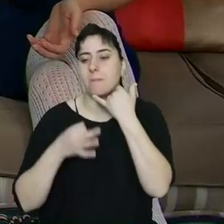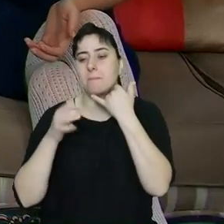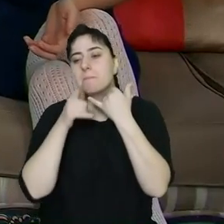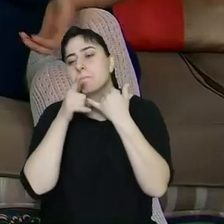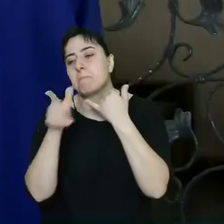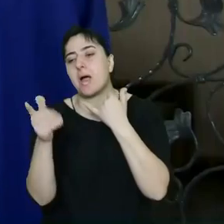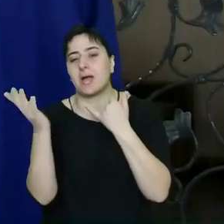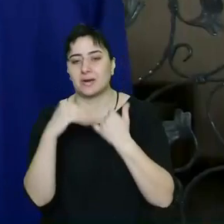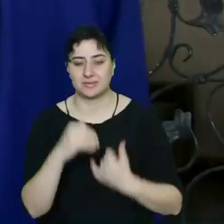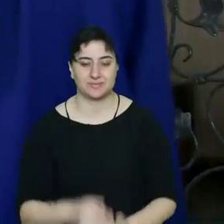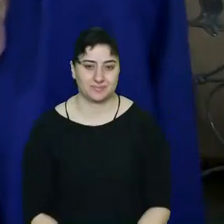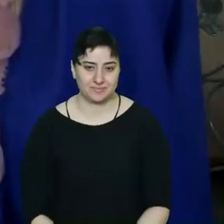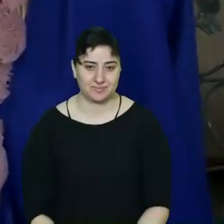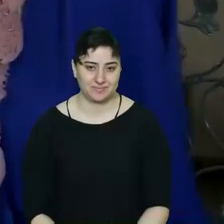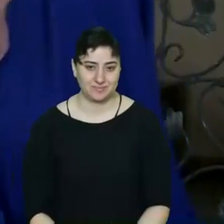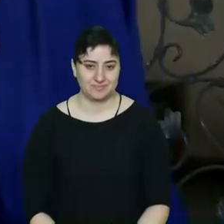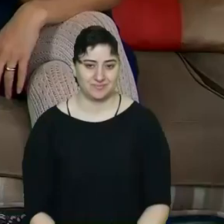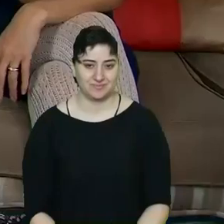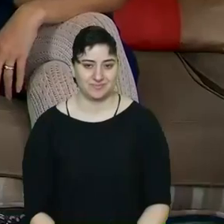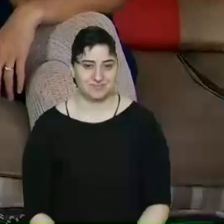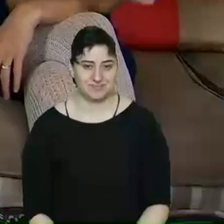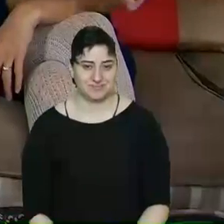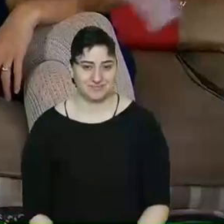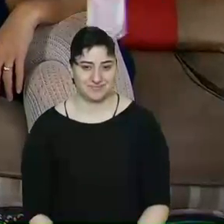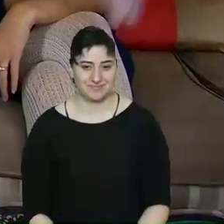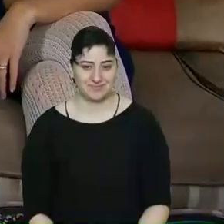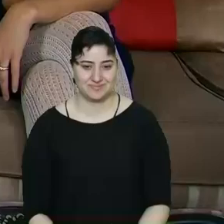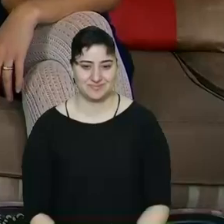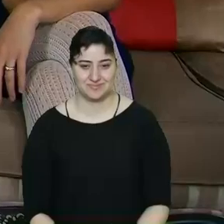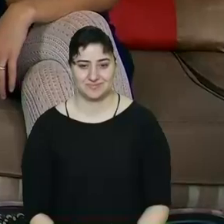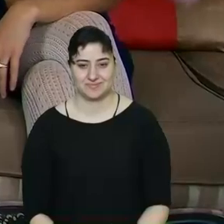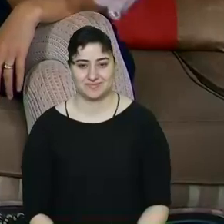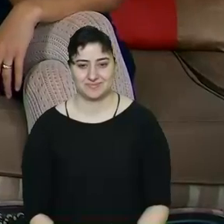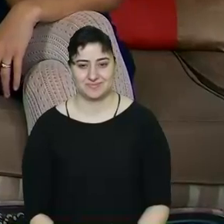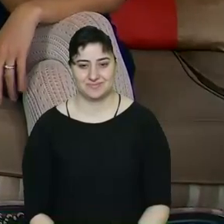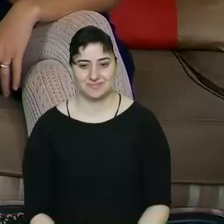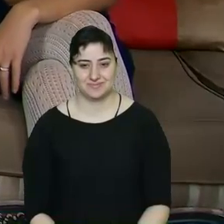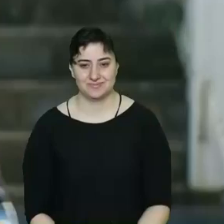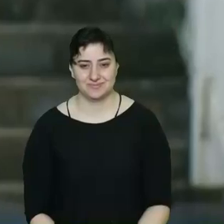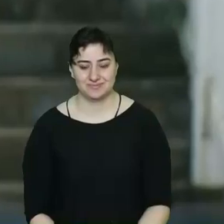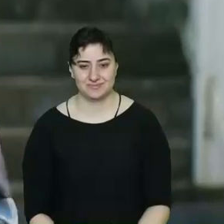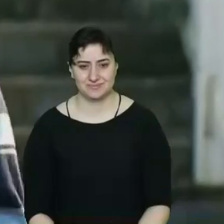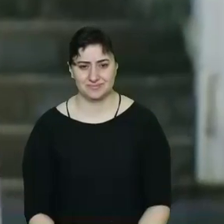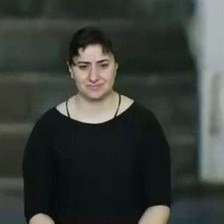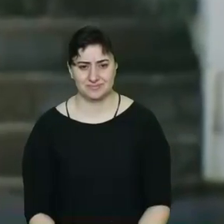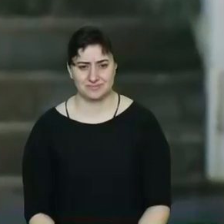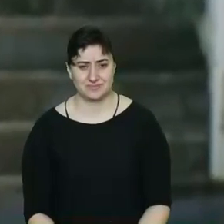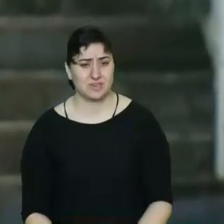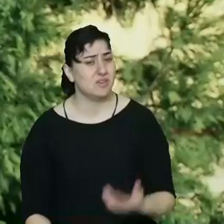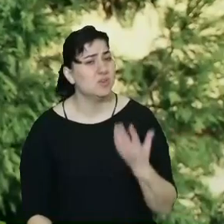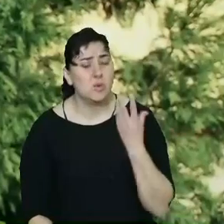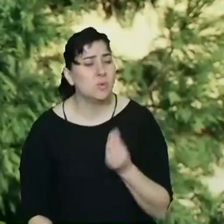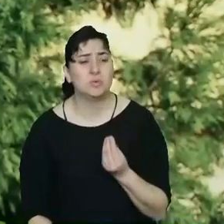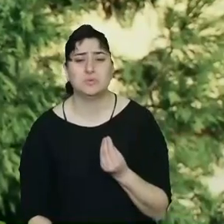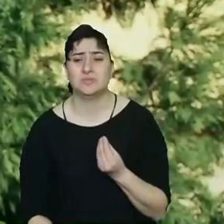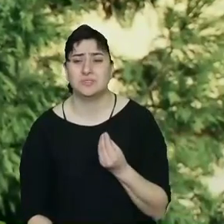öyle bağırırdım. Rüyam üstün zekasıyla böbürlenirken Serpil ile Kemal şaşkınlıkla bakıştılar. Evet. Gözünü seveyim